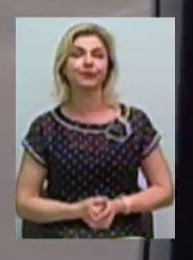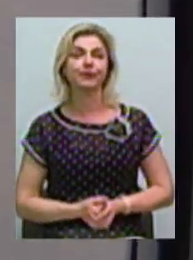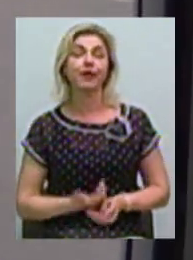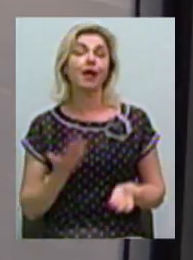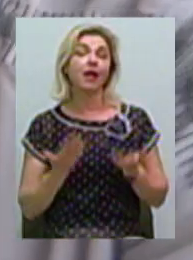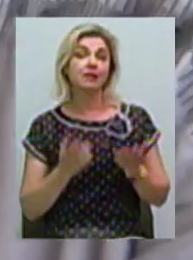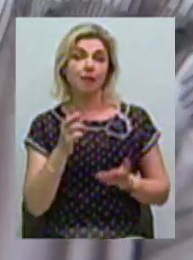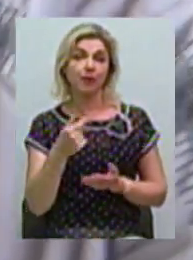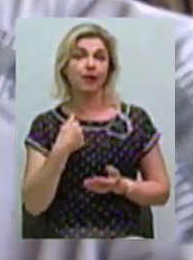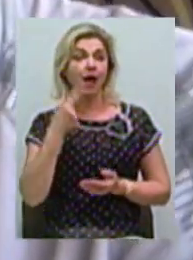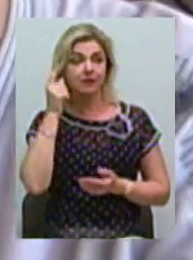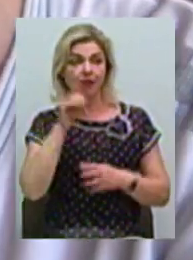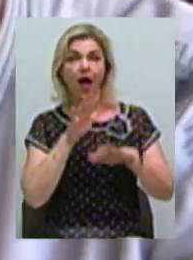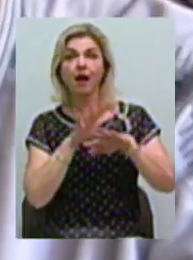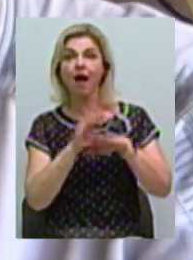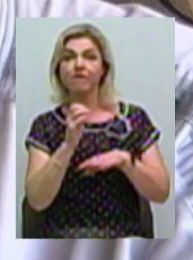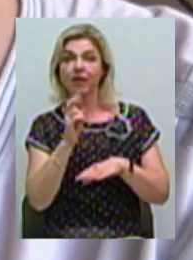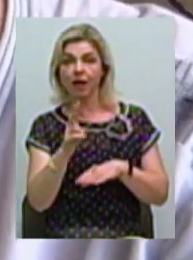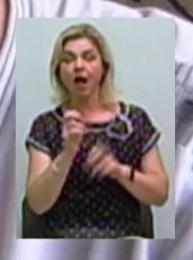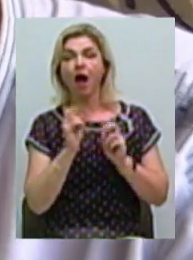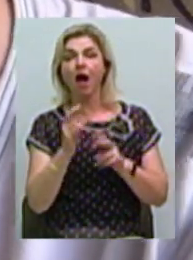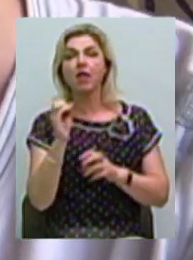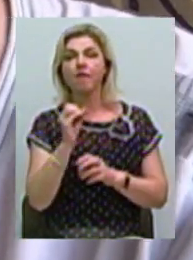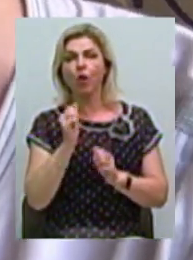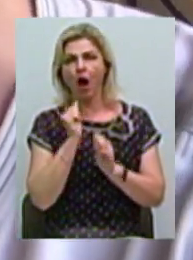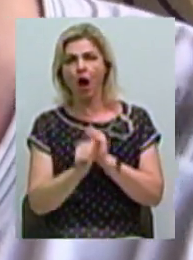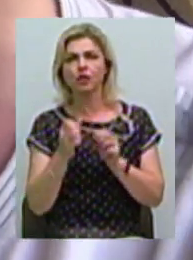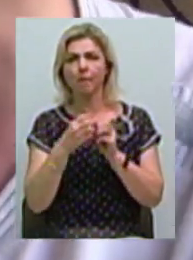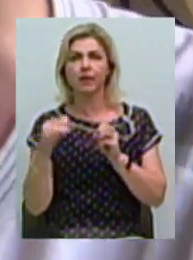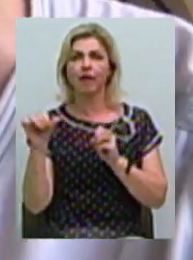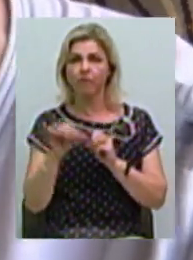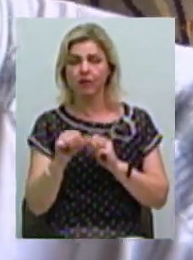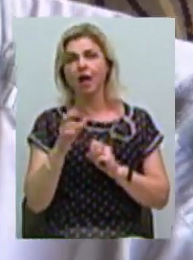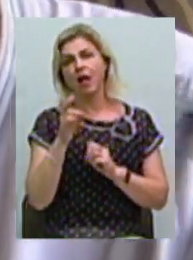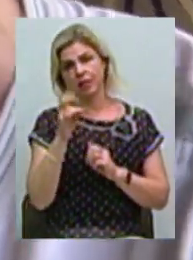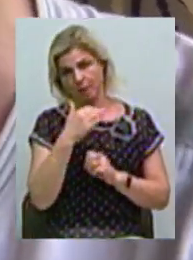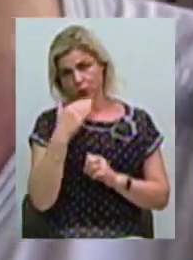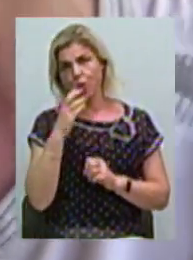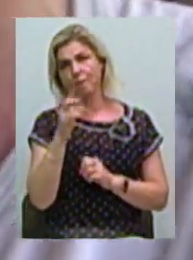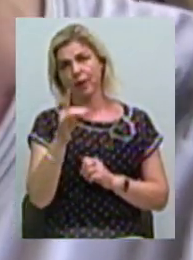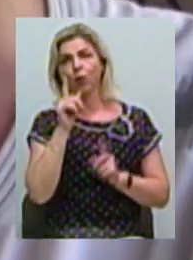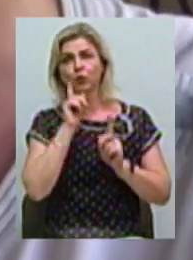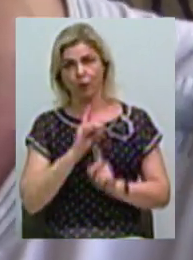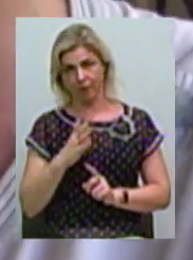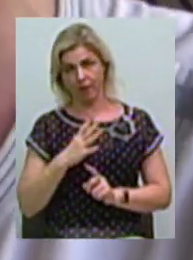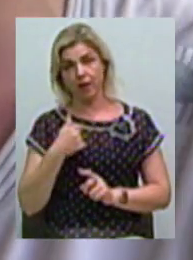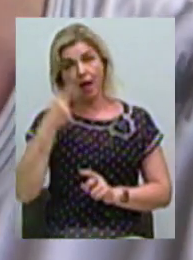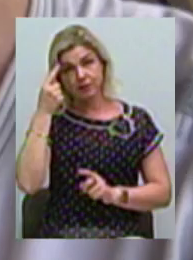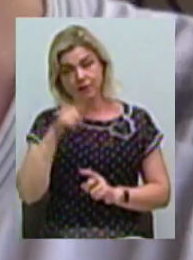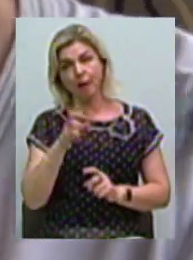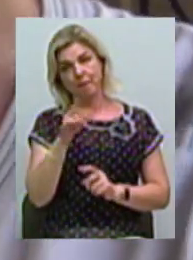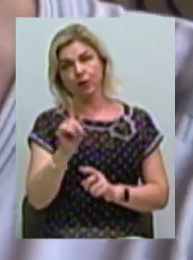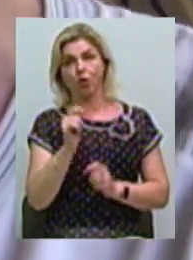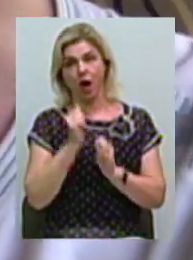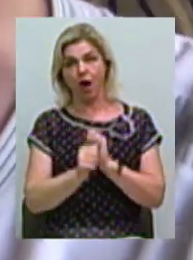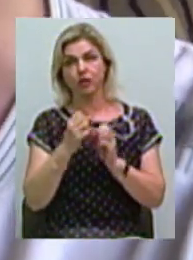Якщо б я знав графіки, коли вони ходять, як у Європі ходять кожні 15 хвилин, то було б набагато зручніше. Я знав би, що кожні 15 хвилин